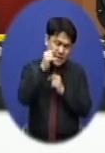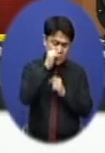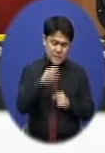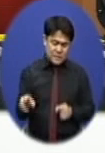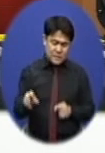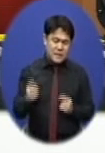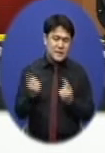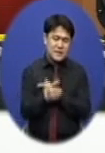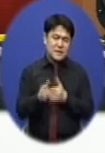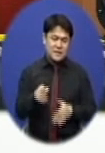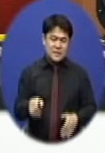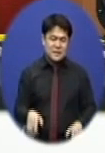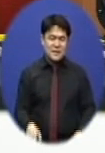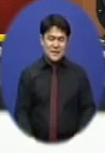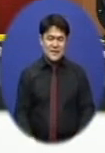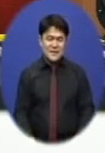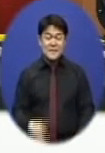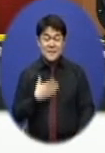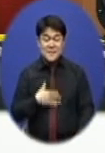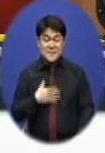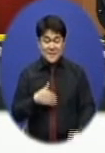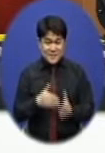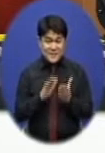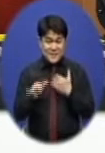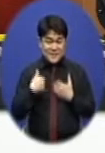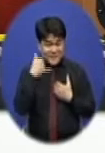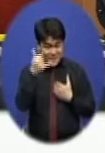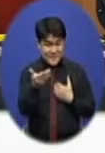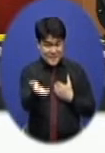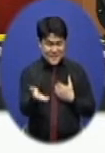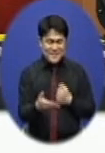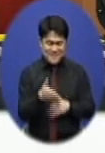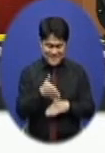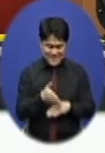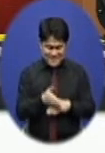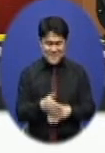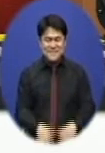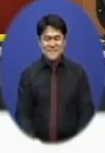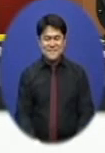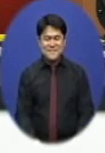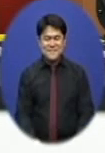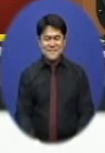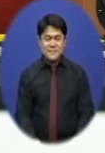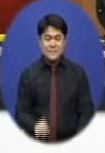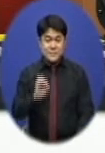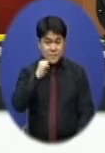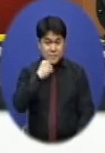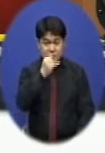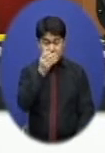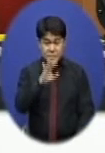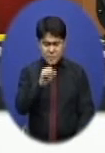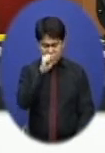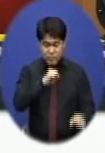해놨거든요. 그러시구나. 예예. 예. 예. 알겠습니다. 끝나고 예. 전화 드릴게요. 그래요? 아이고 아, 예, 반갑습니다. 네, 네. 어려운데도 좋은 일